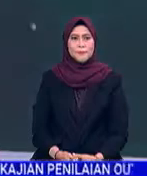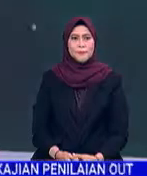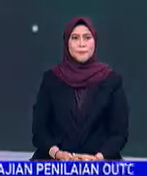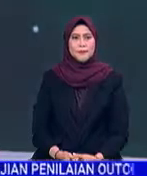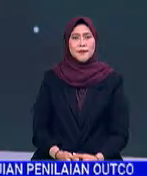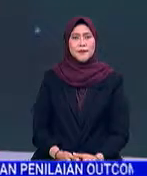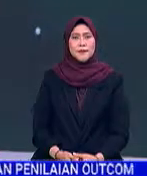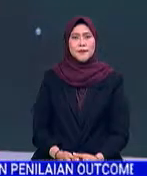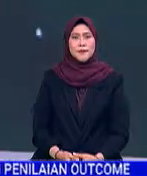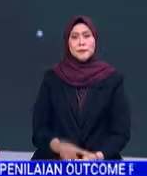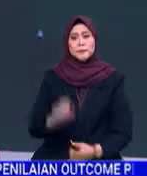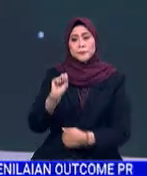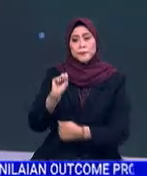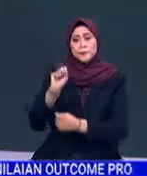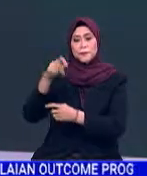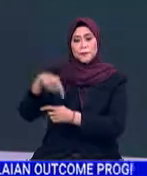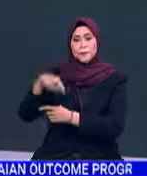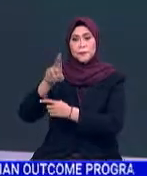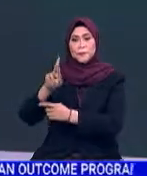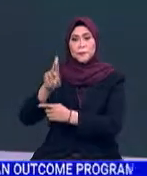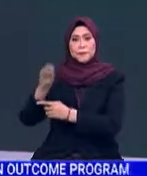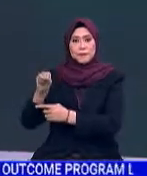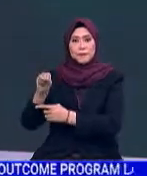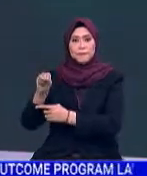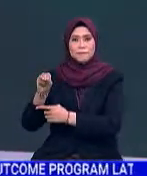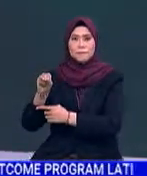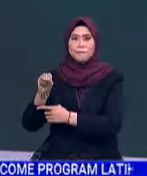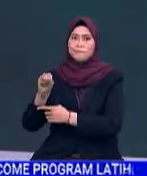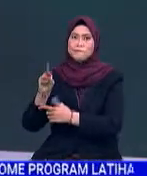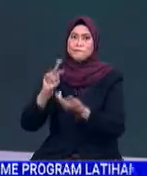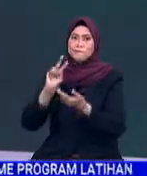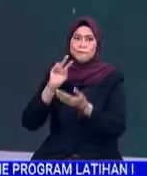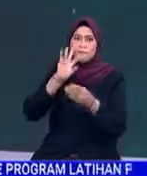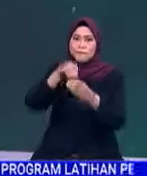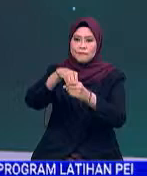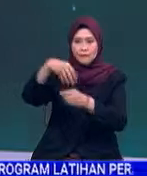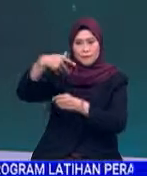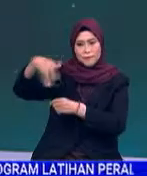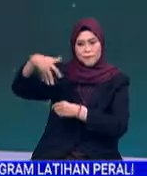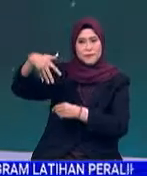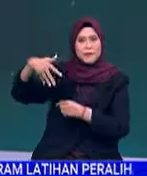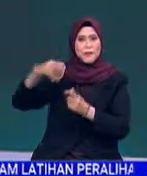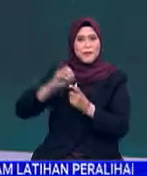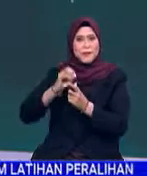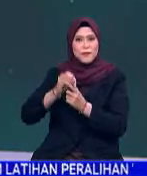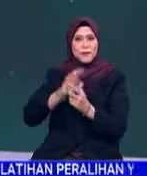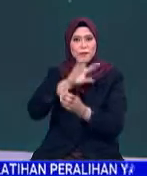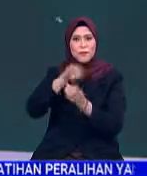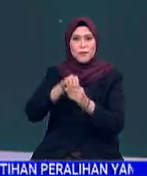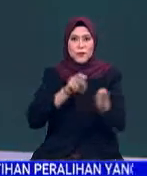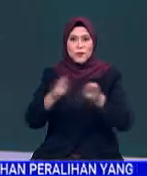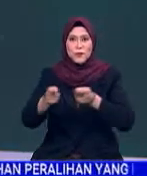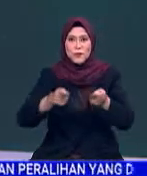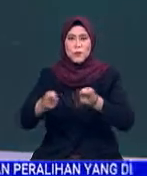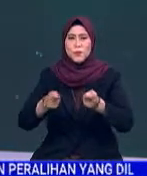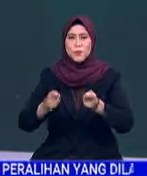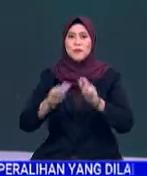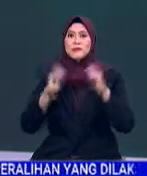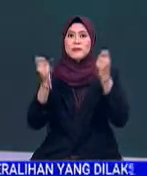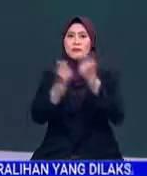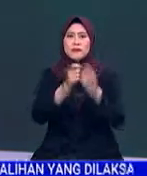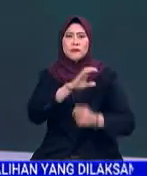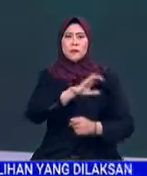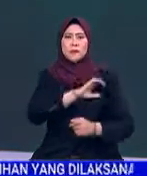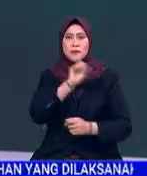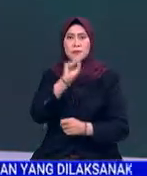Suruhanjaya Pencegahan Rasuah Malaysia SPRM tidak akan campur tangan atau dalam libat urus Suruhanjaya Pasukan